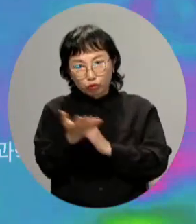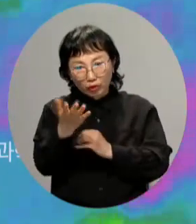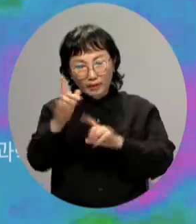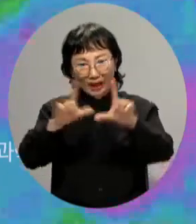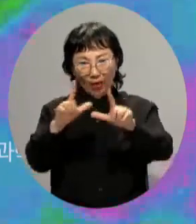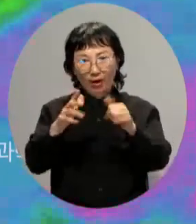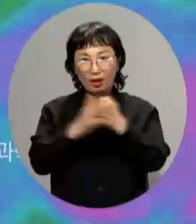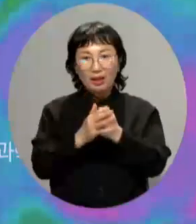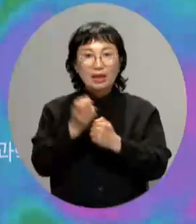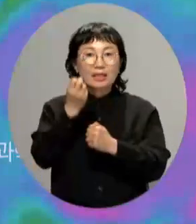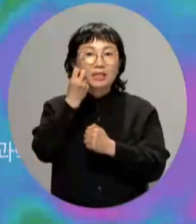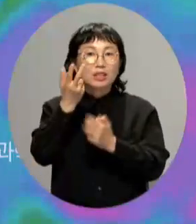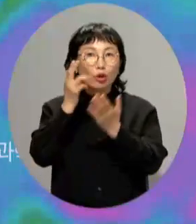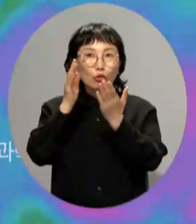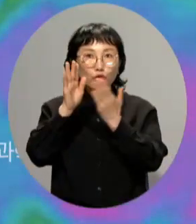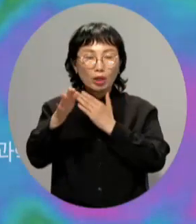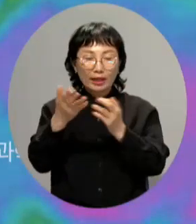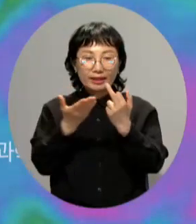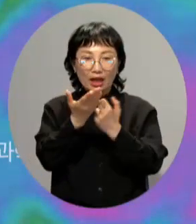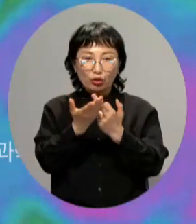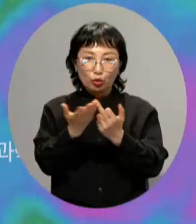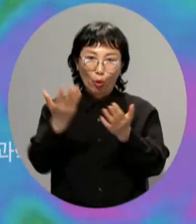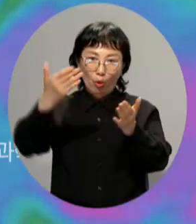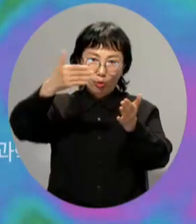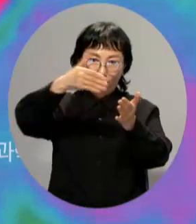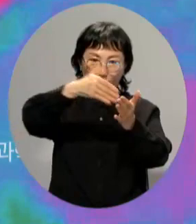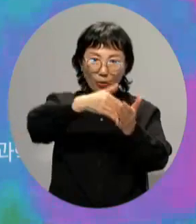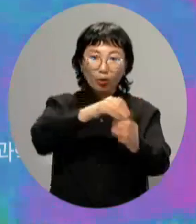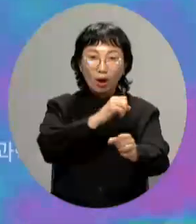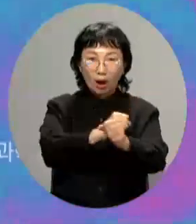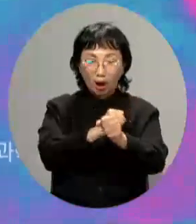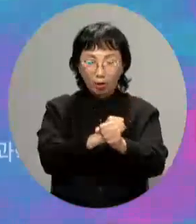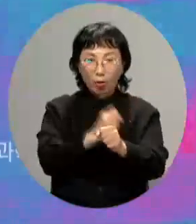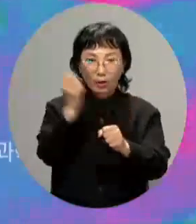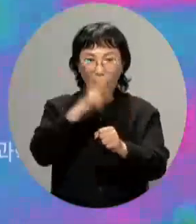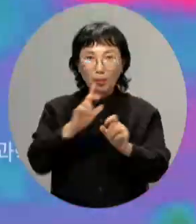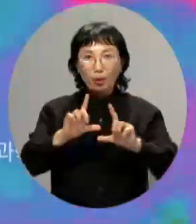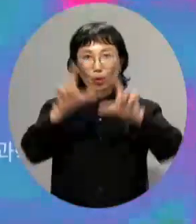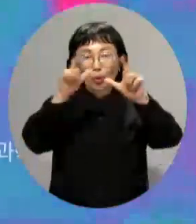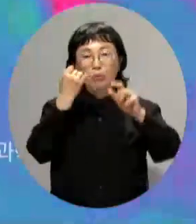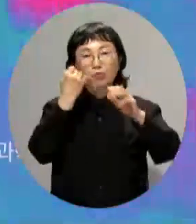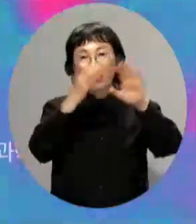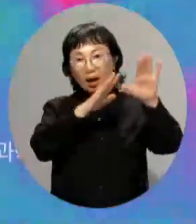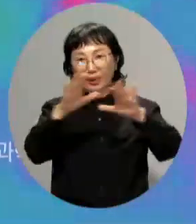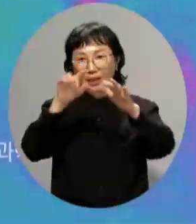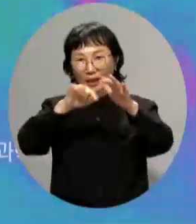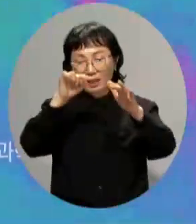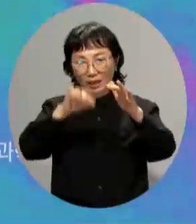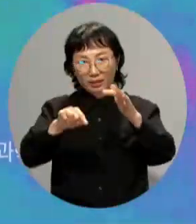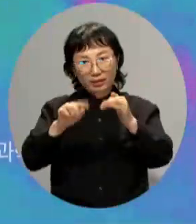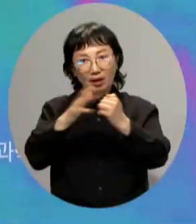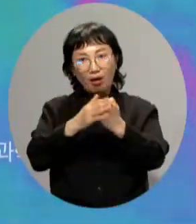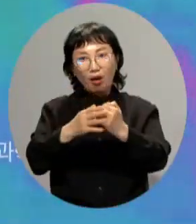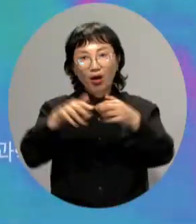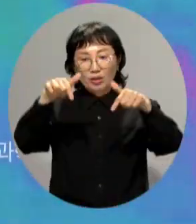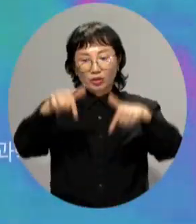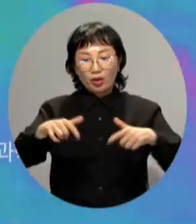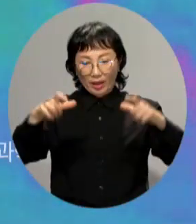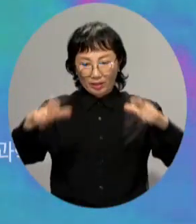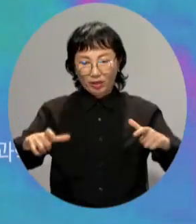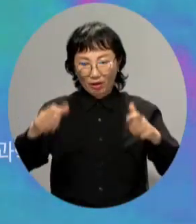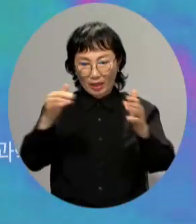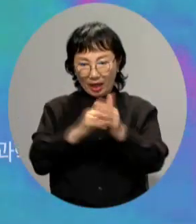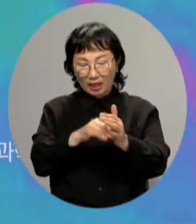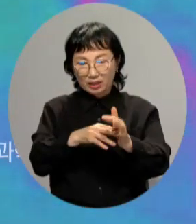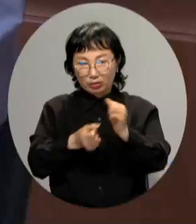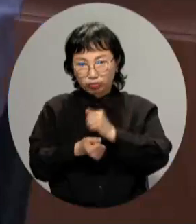방류 7개월 뒤에는 제주 해역에 도달하고 동해에 이어 400일쯤 뒤에는 서해까지 영향을 미치는 것으로